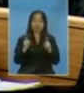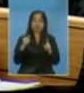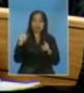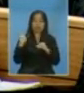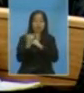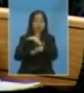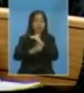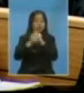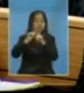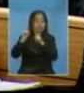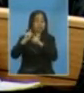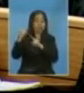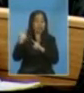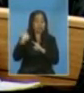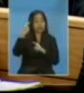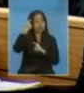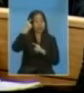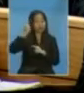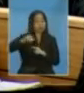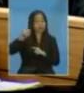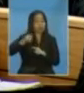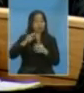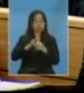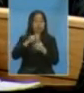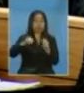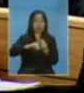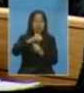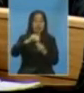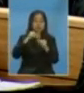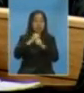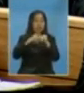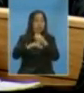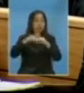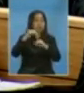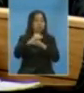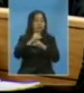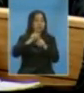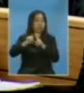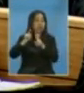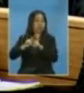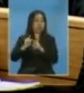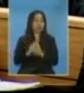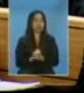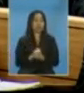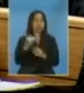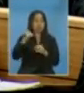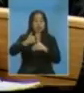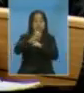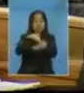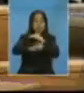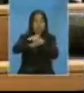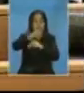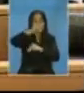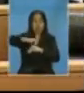เทศซึ่งไปใช้แนวคิดเดิมว่ากระตุ้นเศรษฐกิจไปทำโครงการขนาดใหญ่โครงสร้างพื้นฐานบางประเทศ